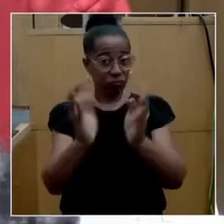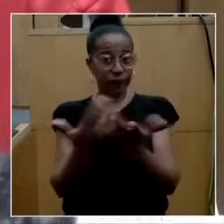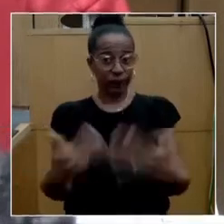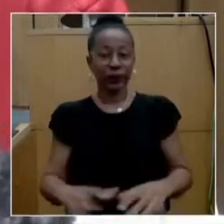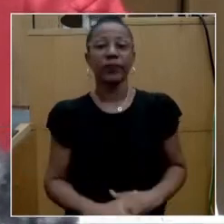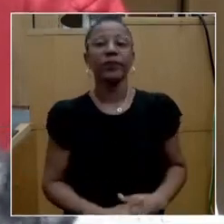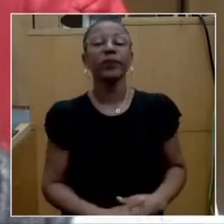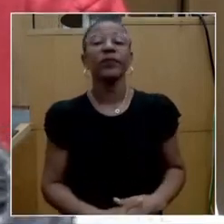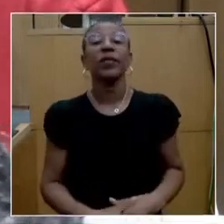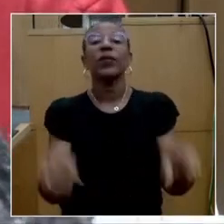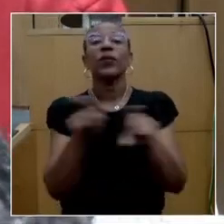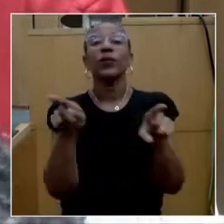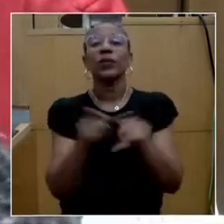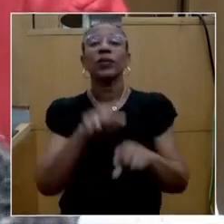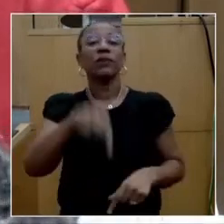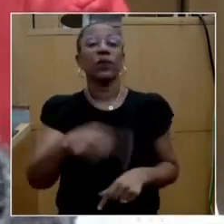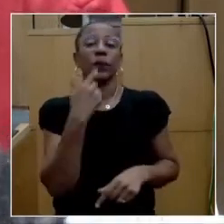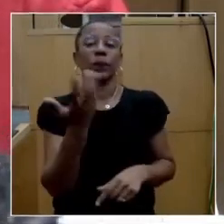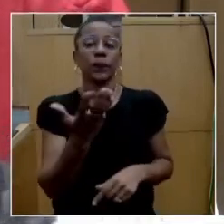Merci. Et il faut...